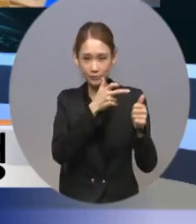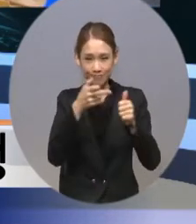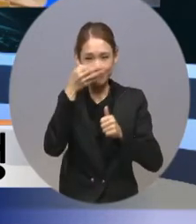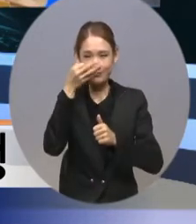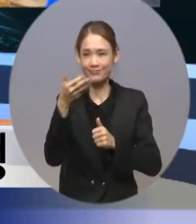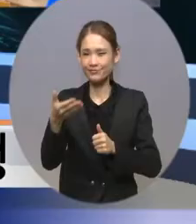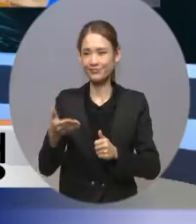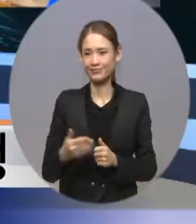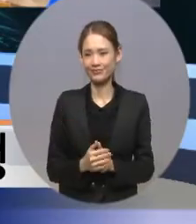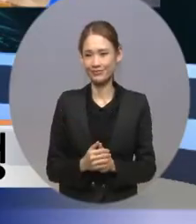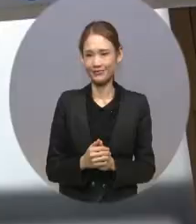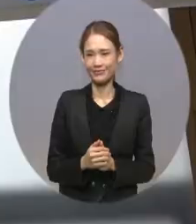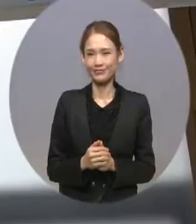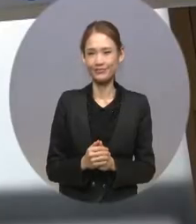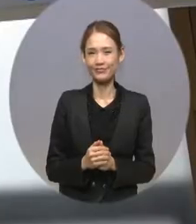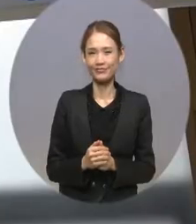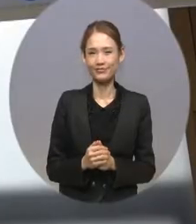전합니다.